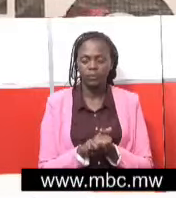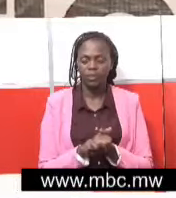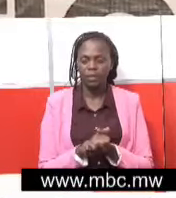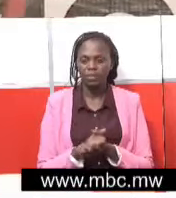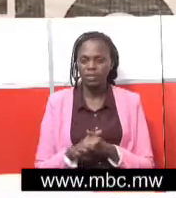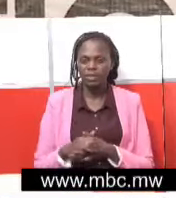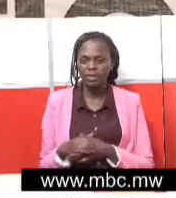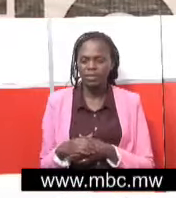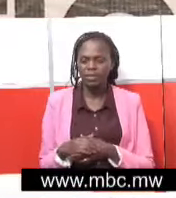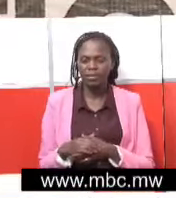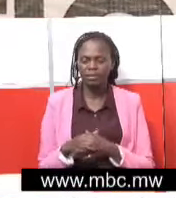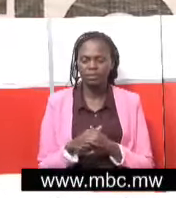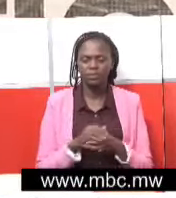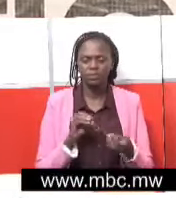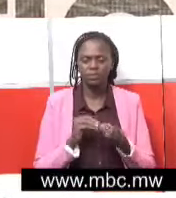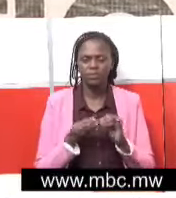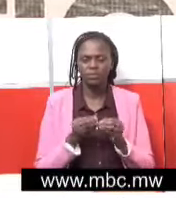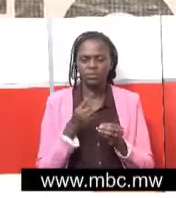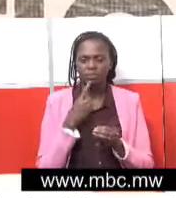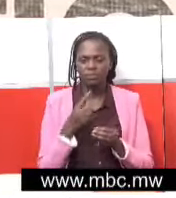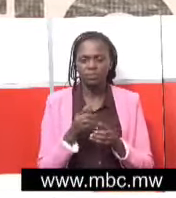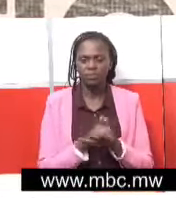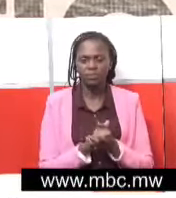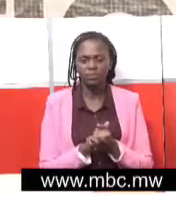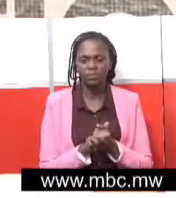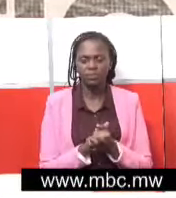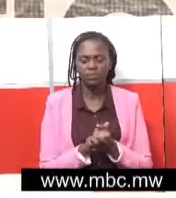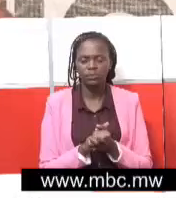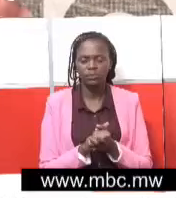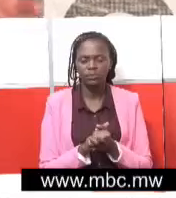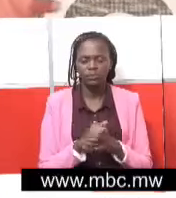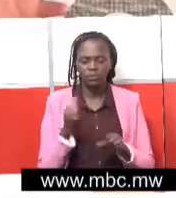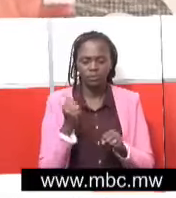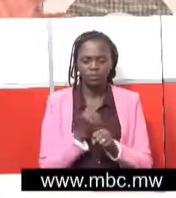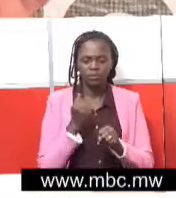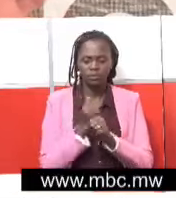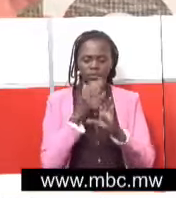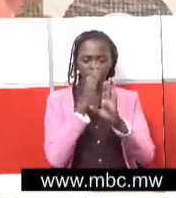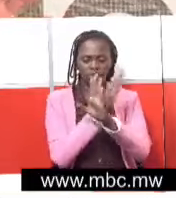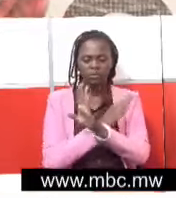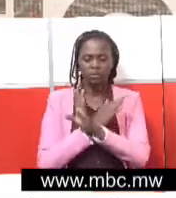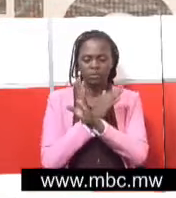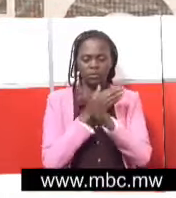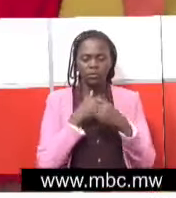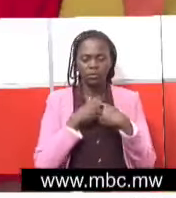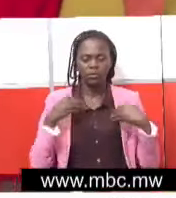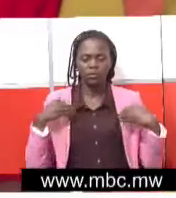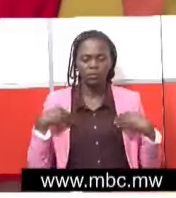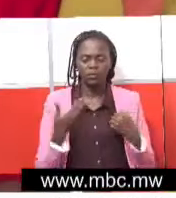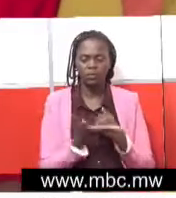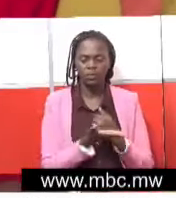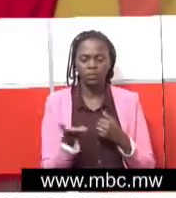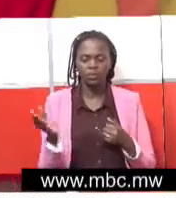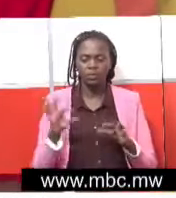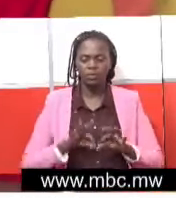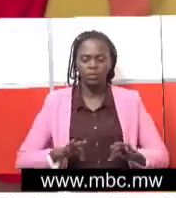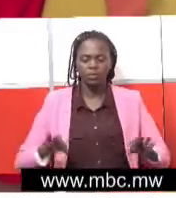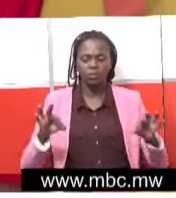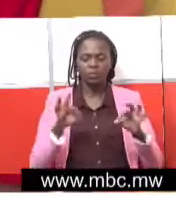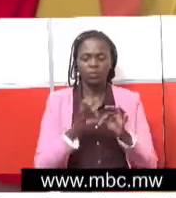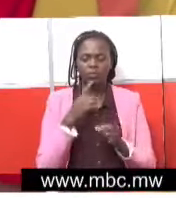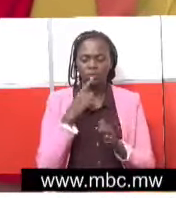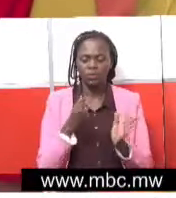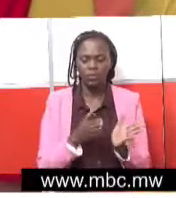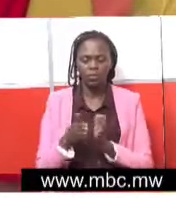ati pamene dziko lino likuunikanso momwe likugwirira ntchito yoteteza ndi kulemekeza ufulu wa aliyense ndikofunikanso kuti